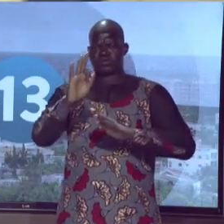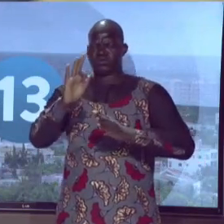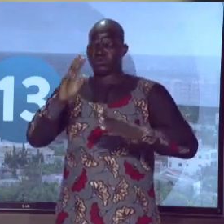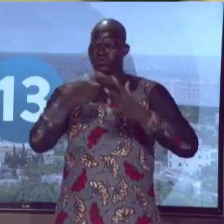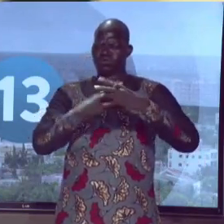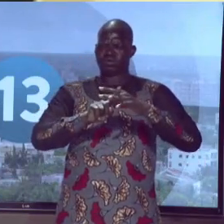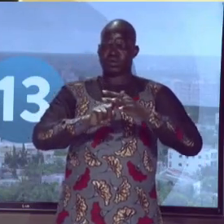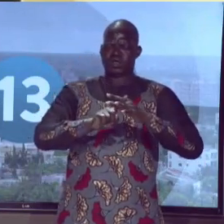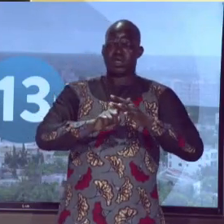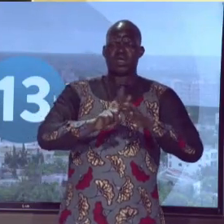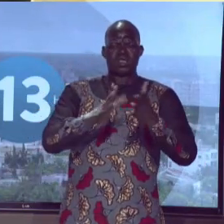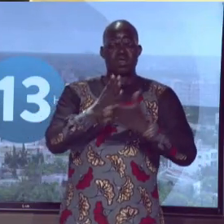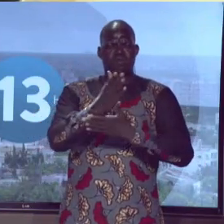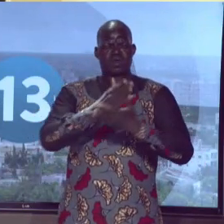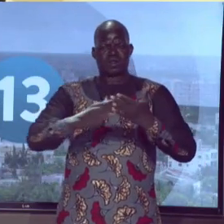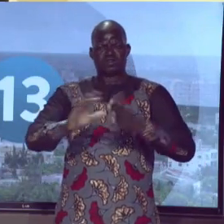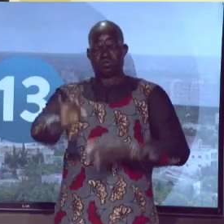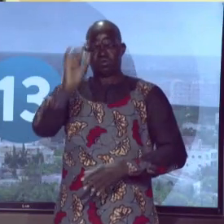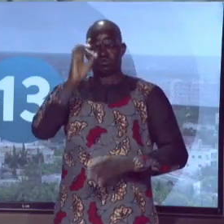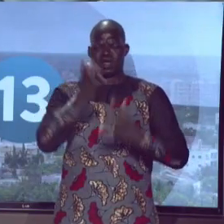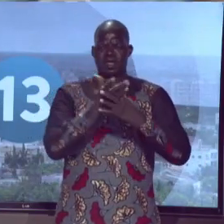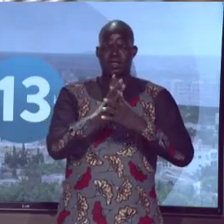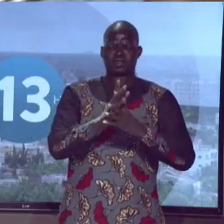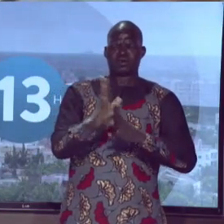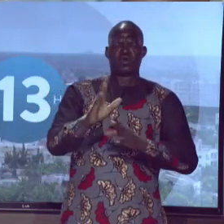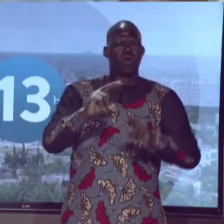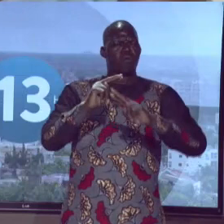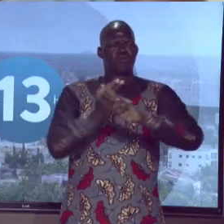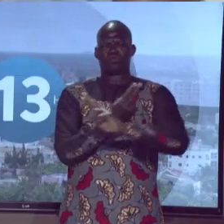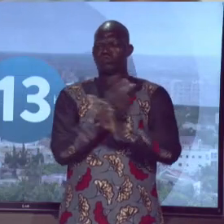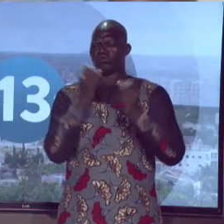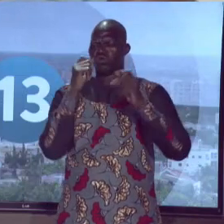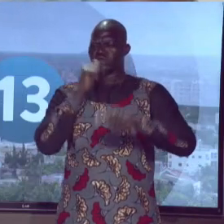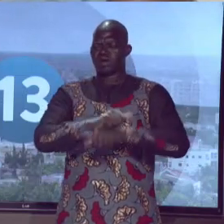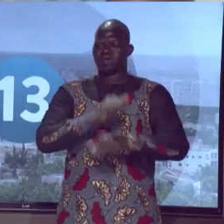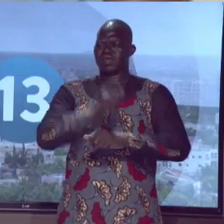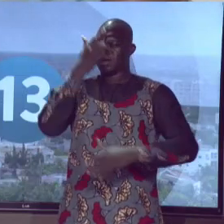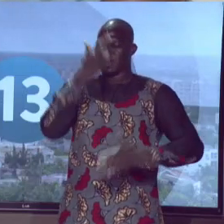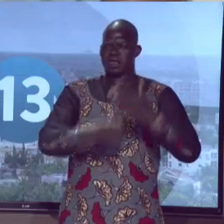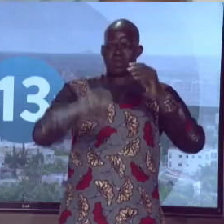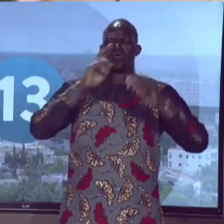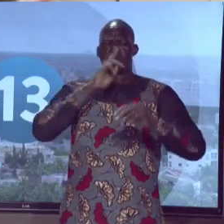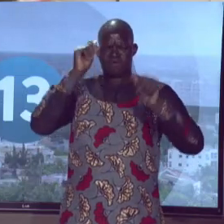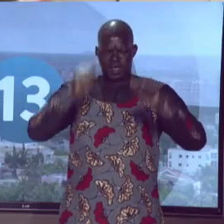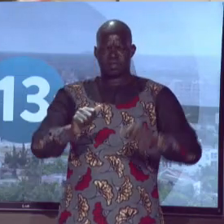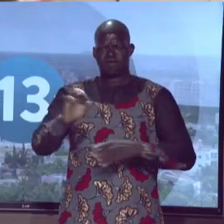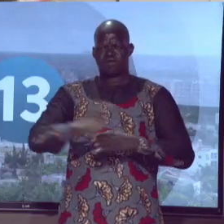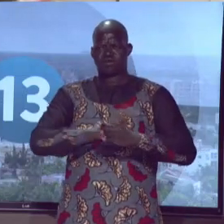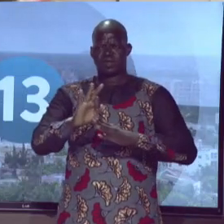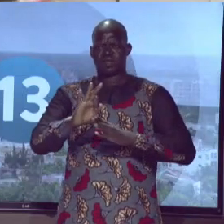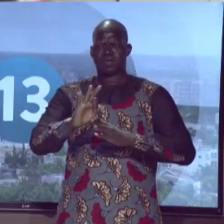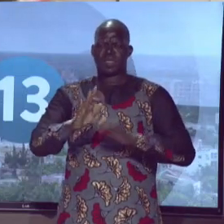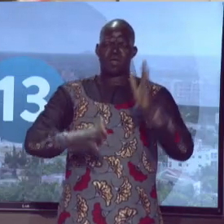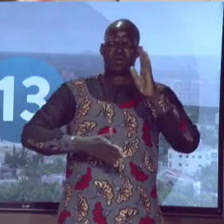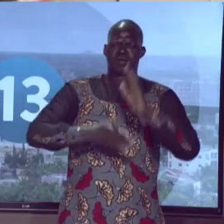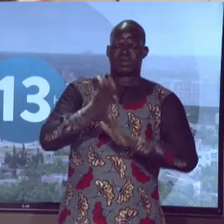modulaires. Ils ont le choix entre une multitude de métiers dans lesquels ils seront formés. Nous sommes passés de l'approche